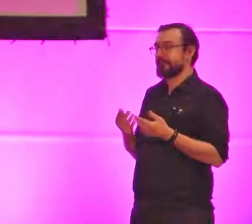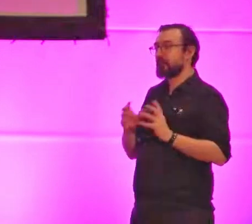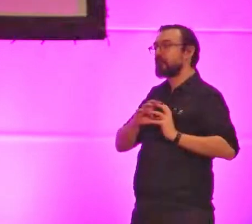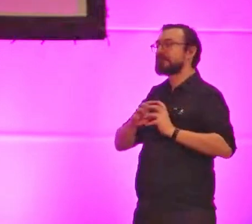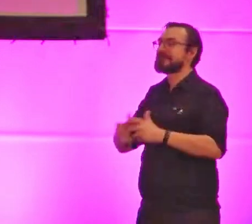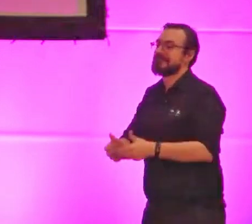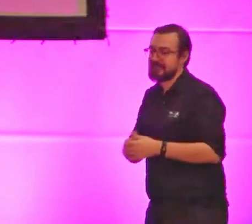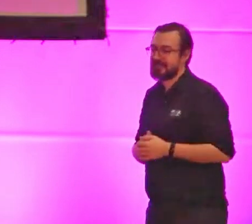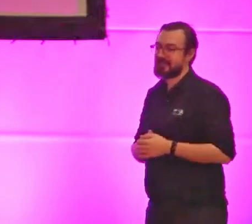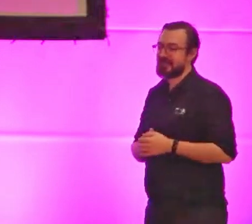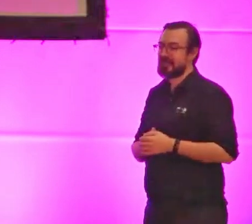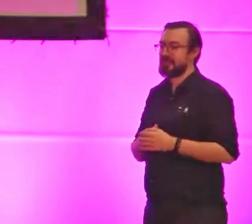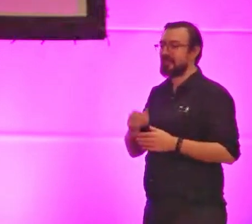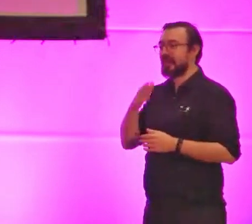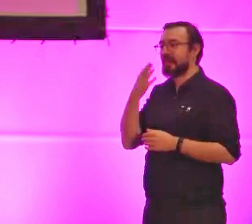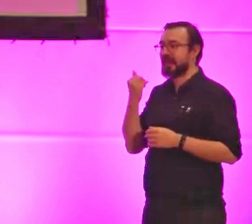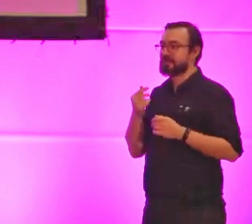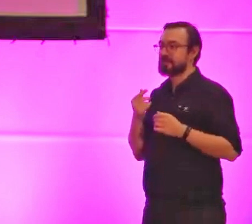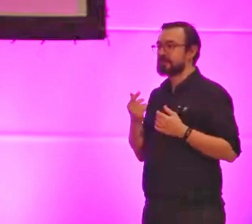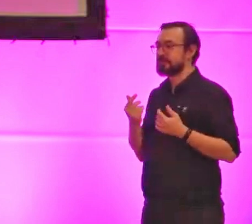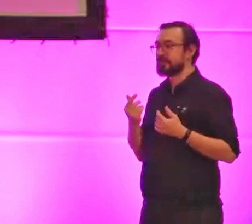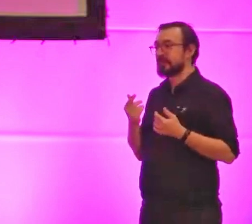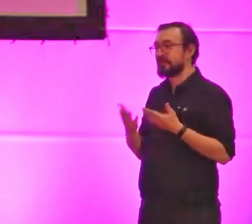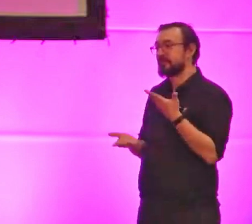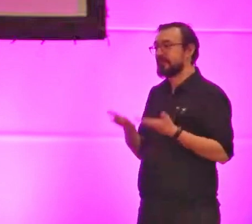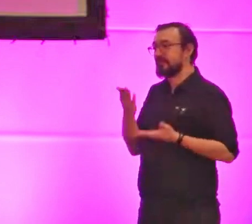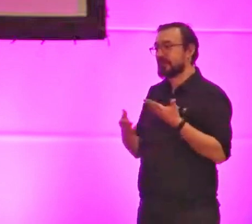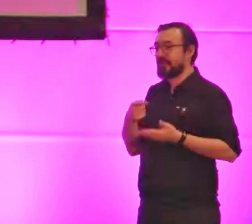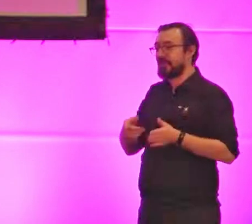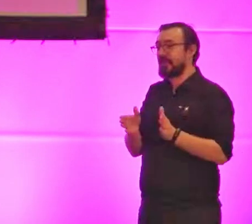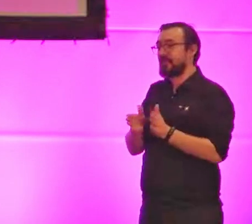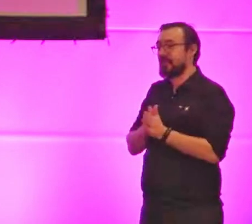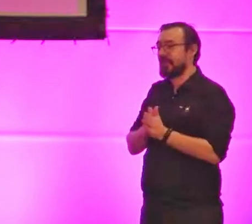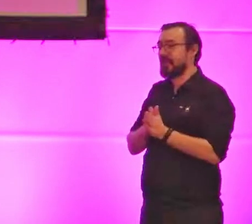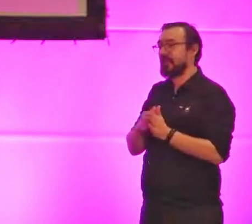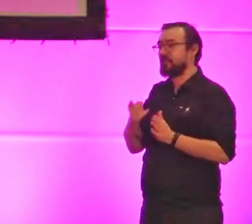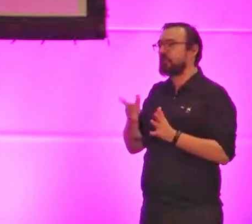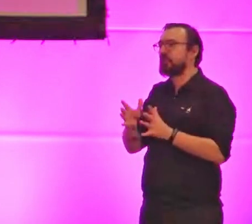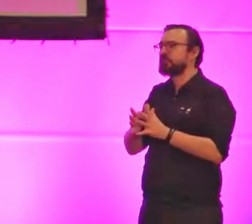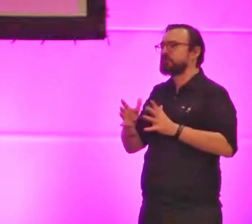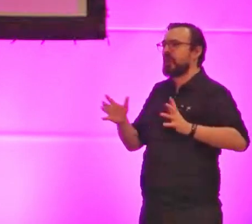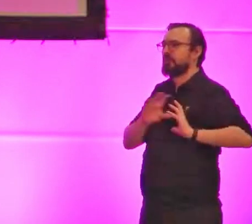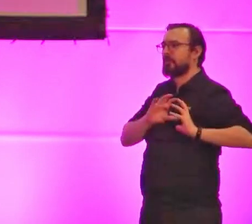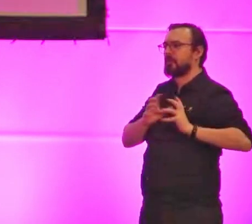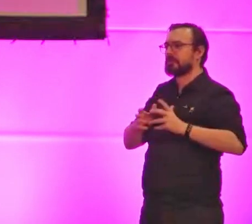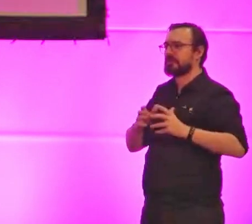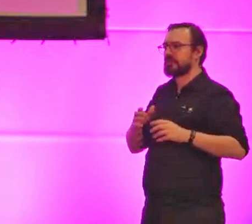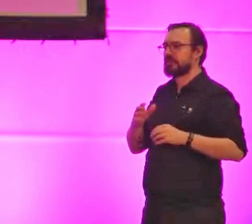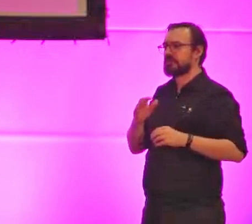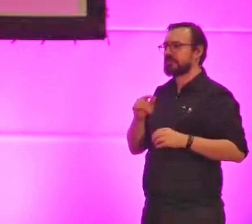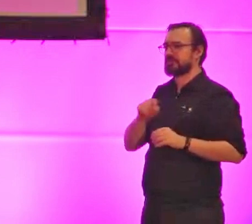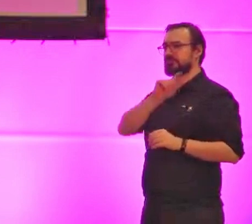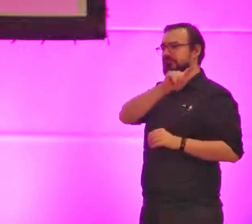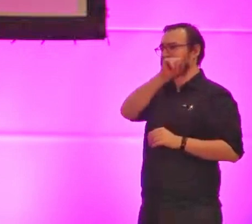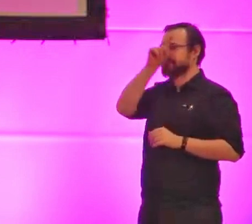processer. Man kan ju alltså, man kan jämföra det här med de stora processerna i